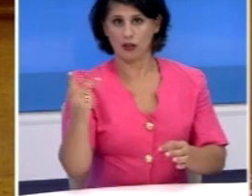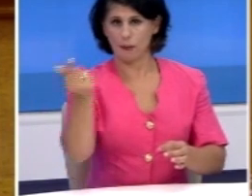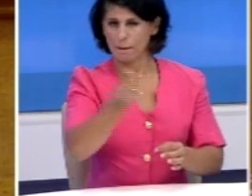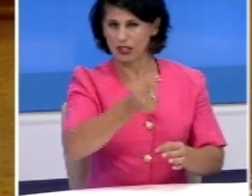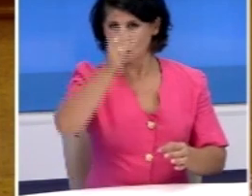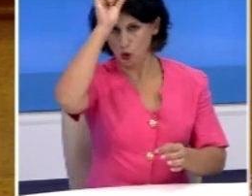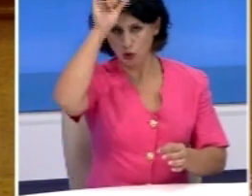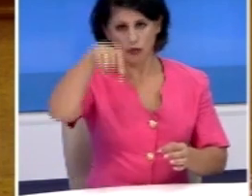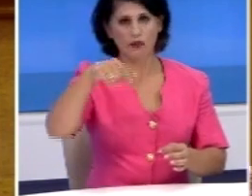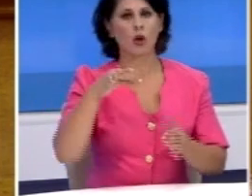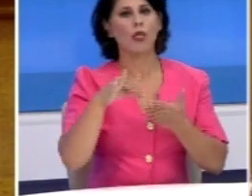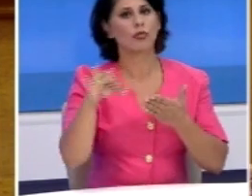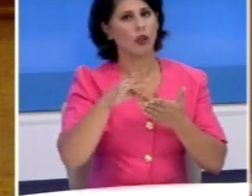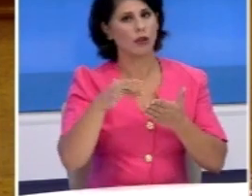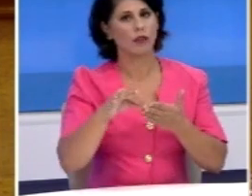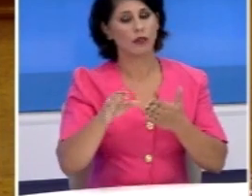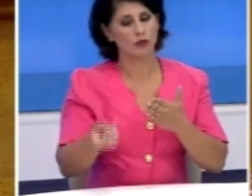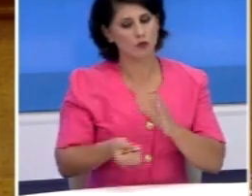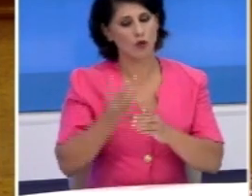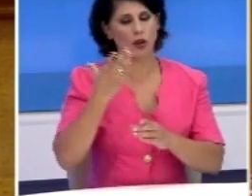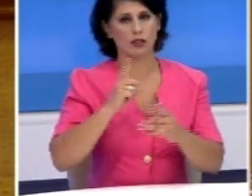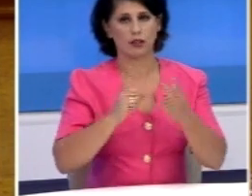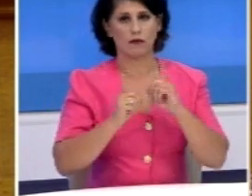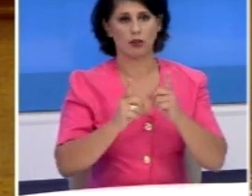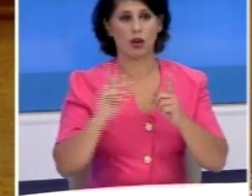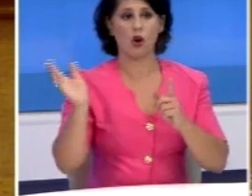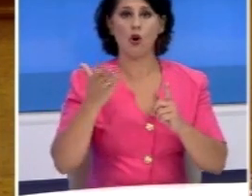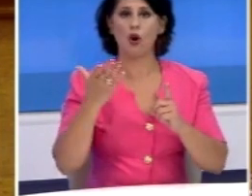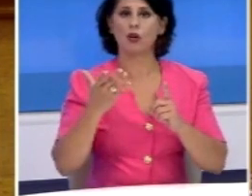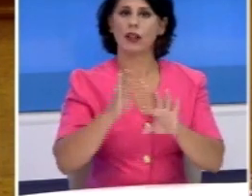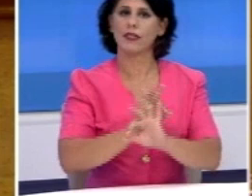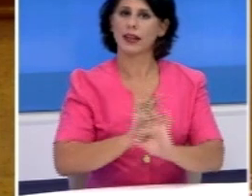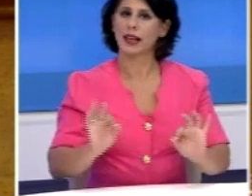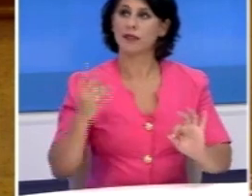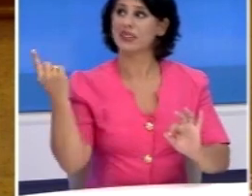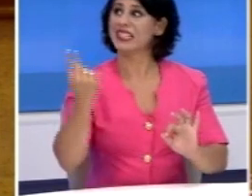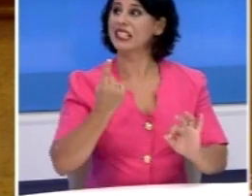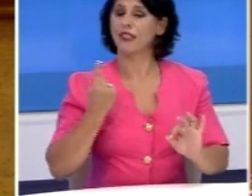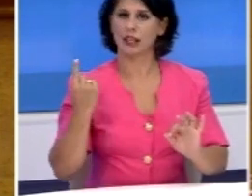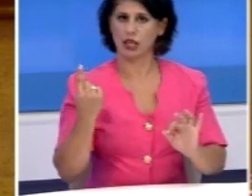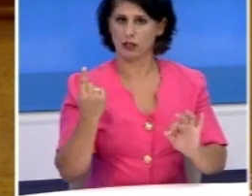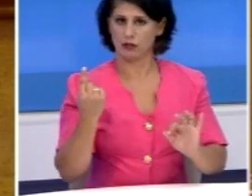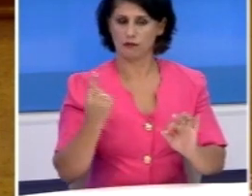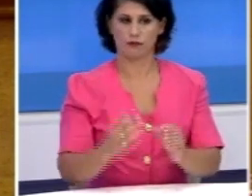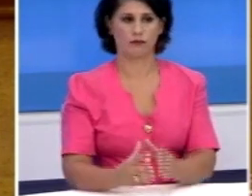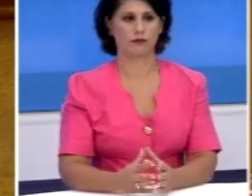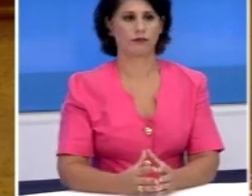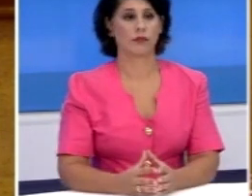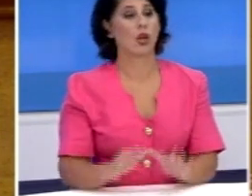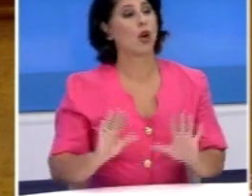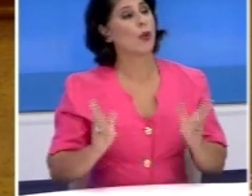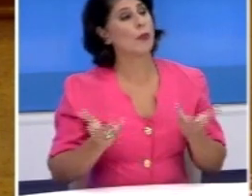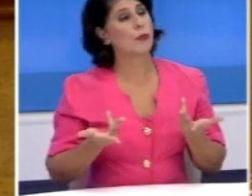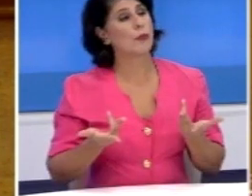Ρόδος, αυτό θα διορθωθεί σε μια νέα συμφωνία όταν θα οριμάσουν οι συνθήκες. Πότε